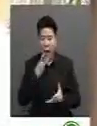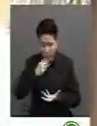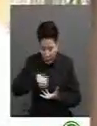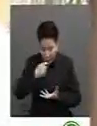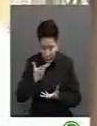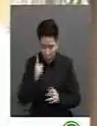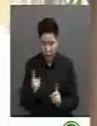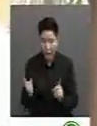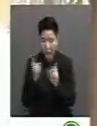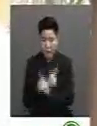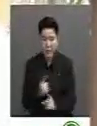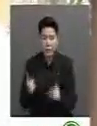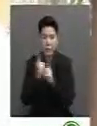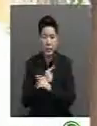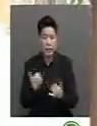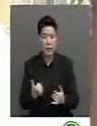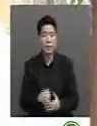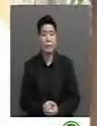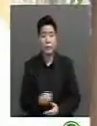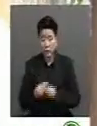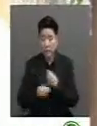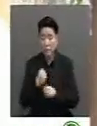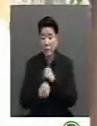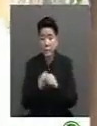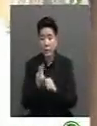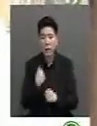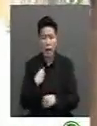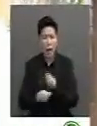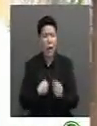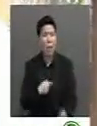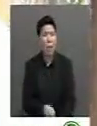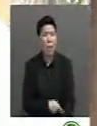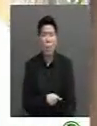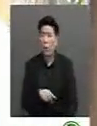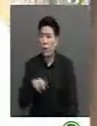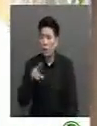ม่ได้ปักรัดกัน ใช้เมื่อกี้ปีได้แล้ว ใช้ไม่ได้แล้วครับ